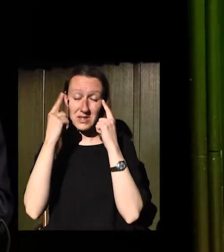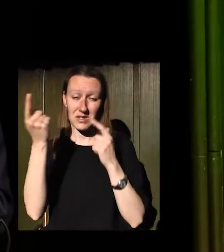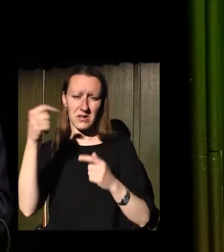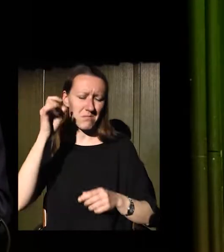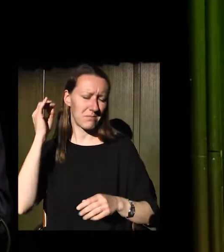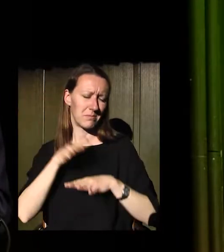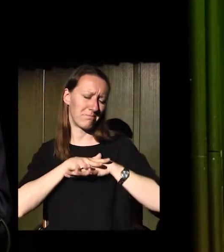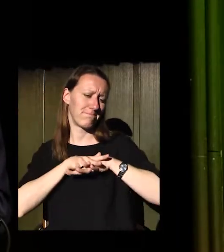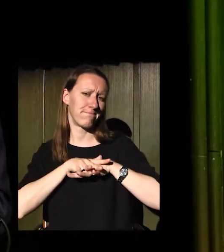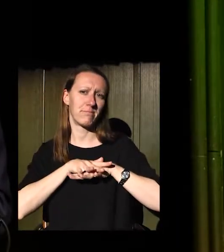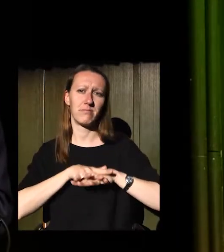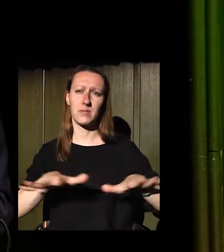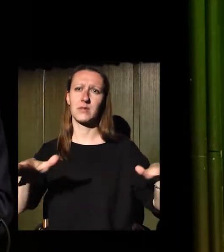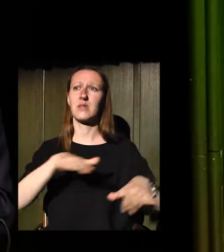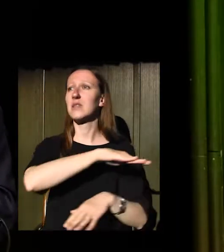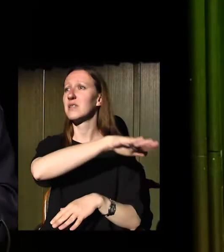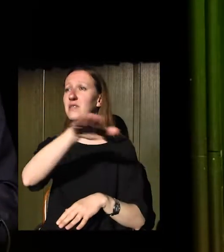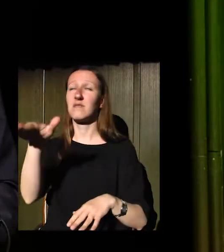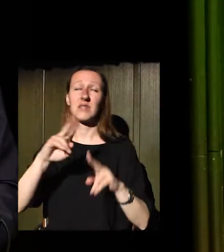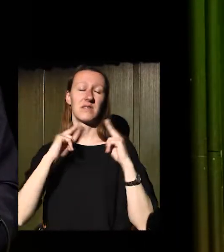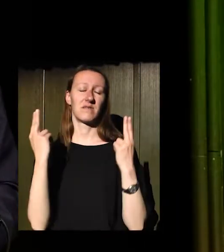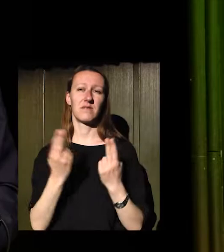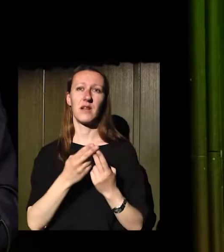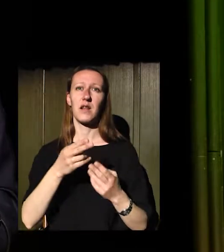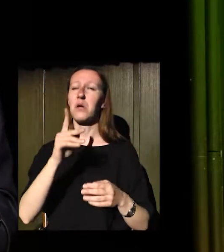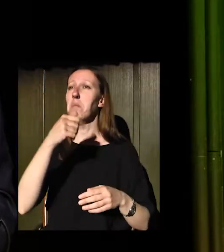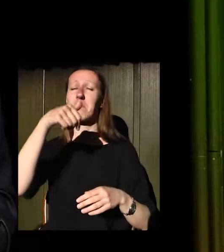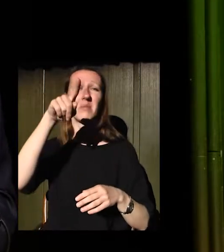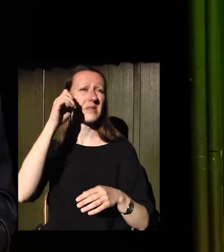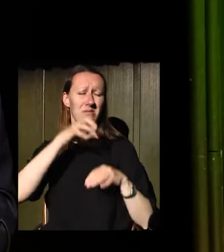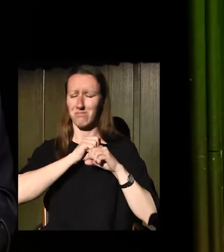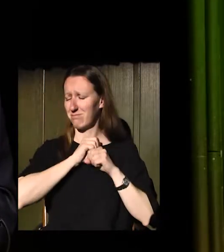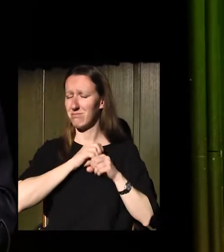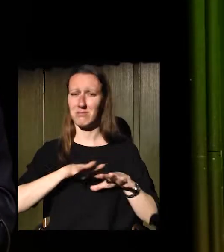una velocità inaudibile su tutto il pianeta, in poco più di un mese.